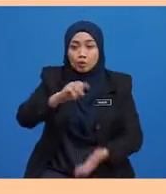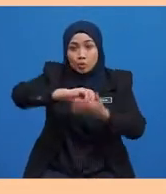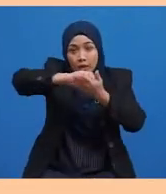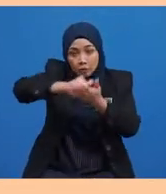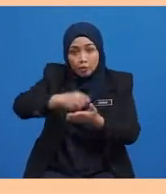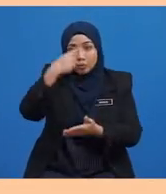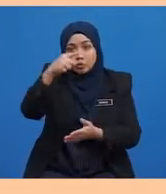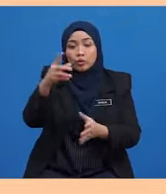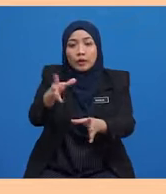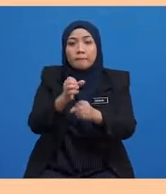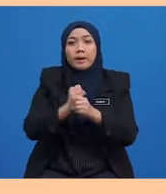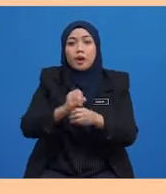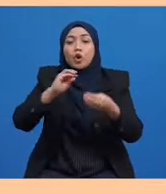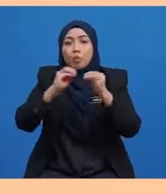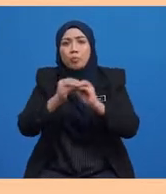kebolehjadiannya?